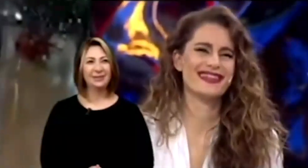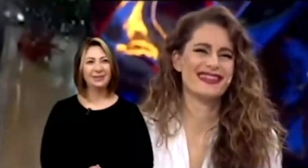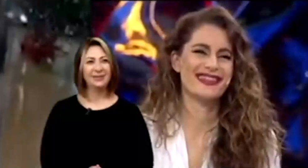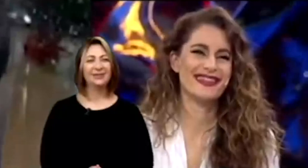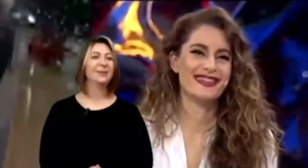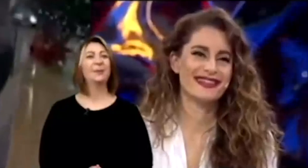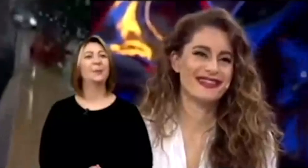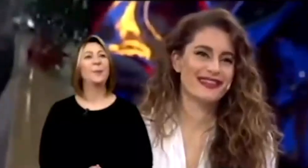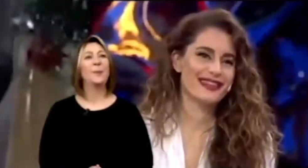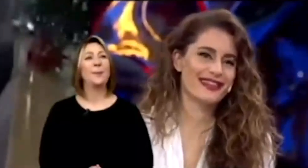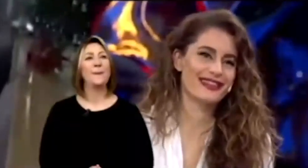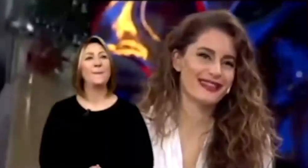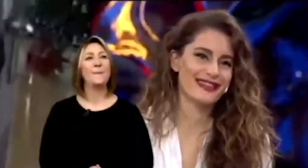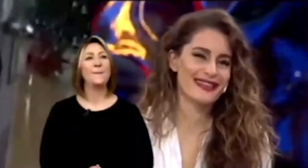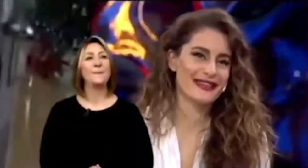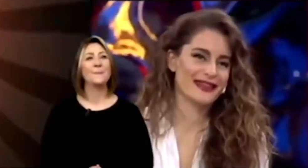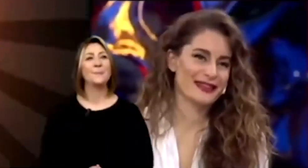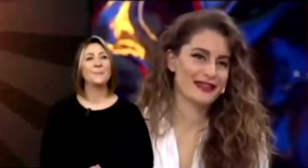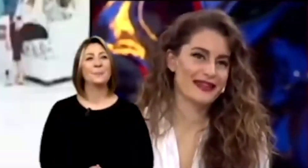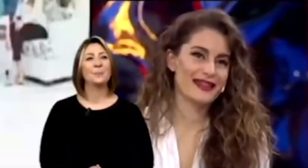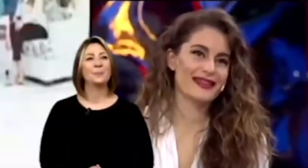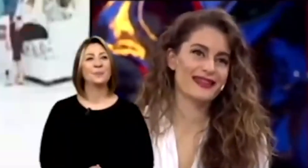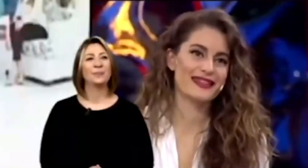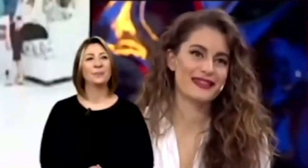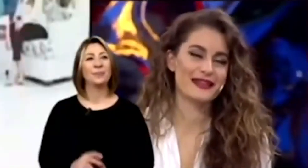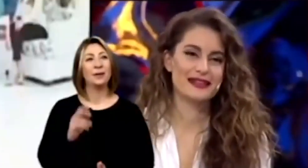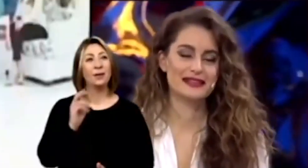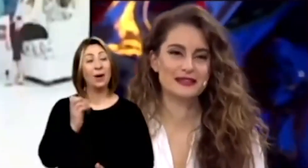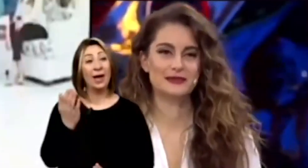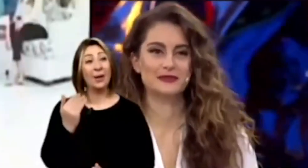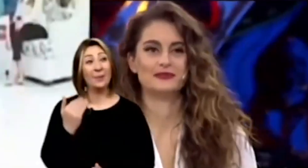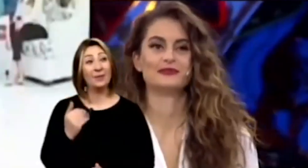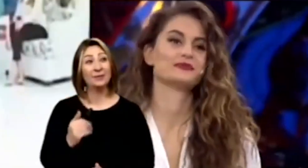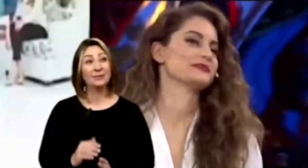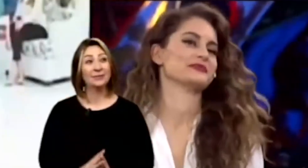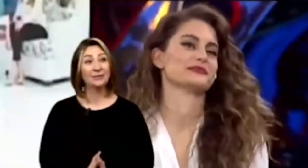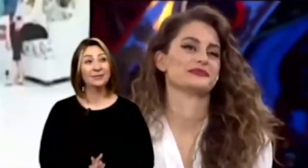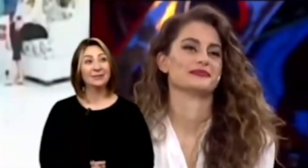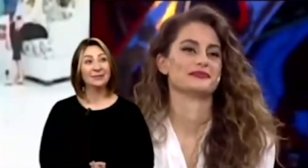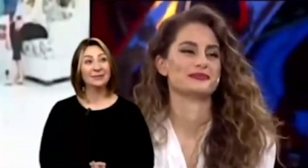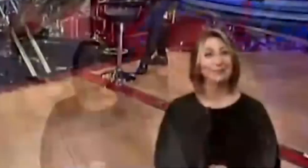Asmalarda ürüyüz, yasmalarda ürüyüz. Okay, are you coming?